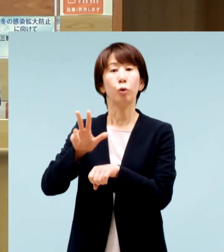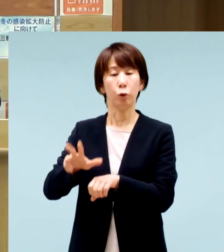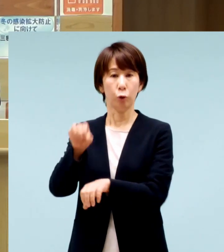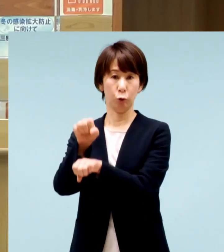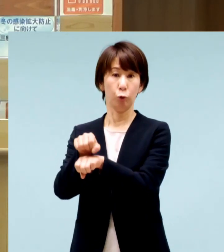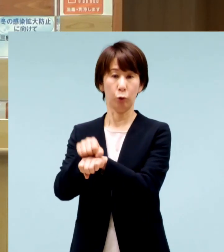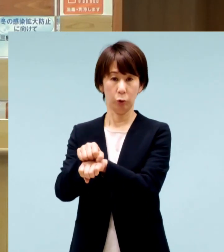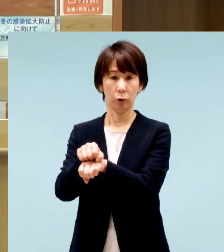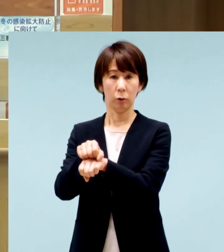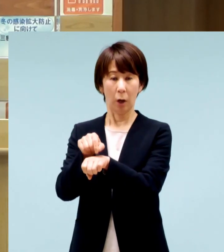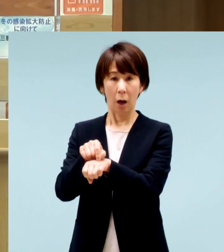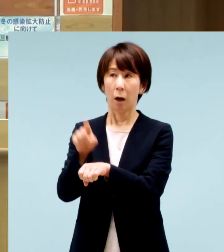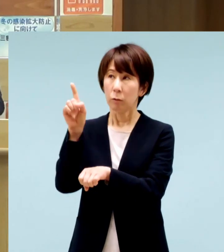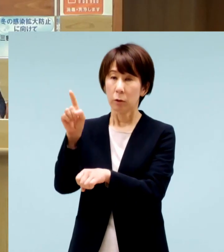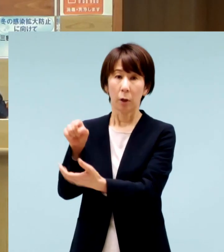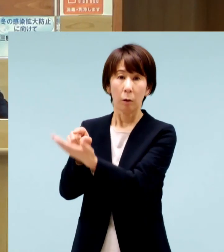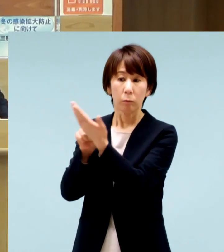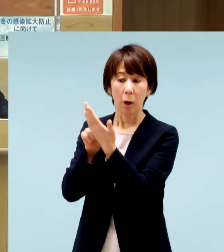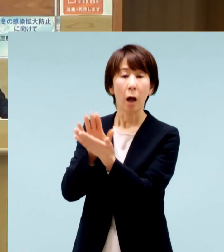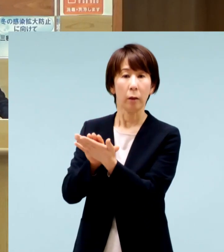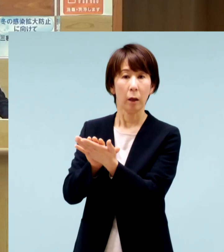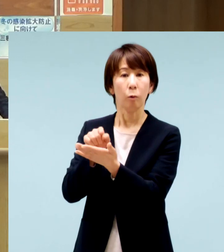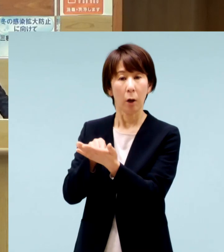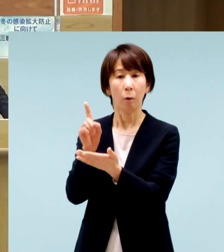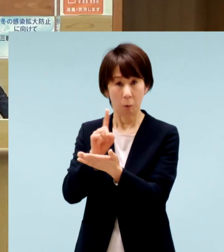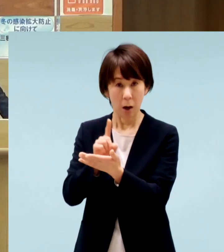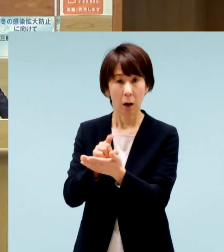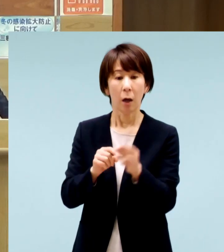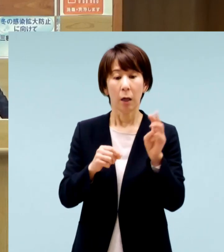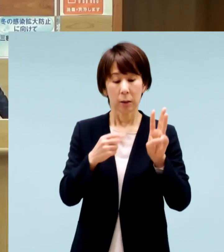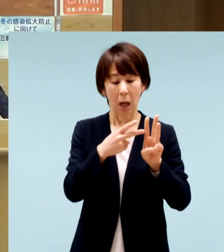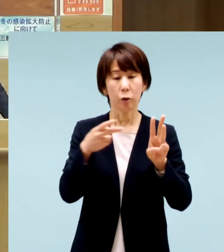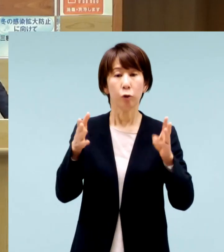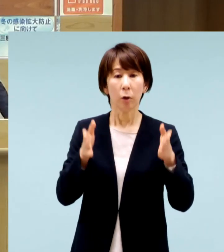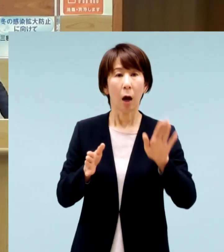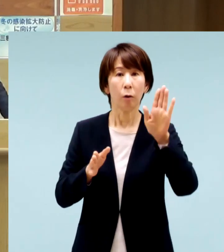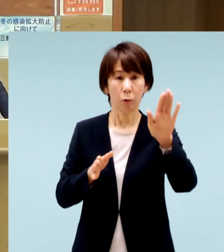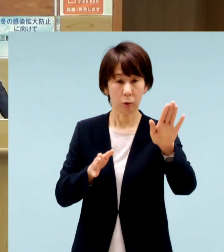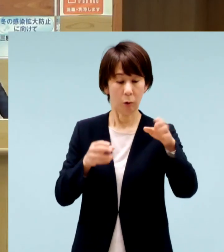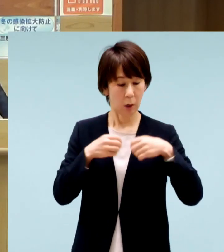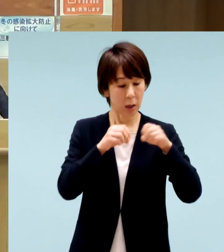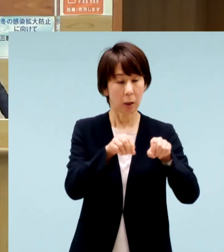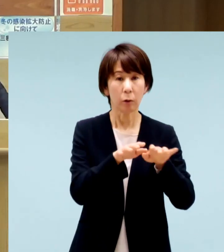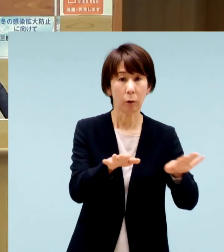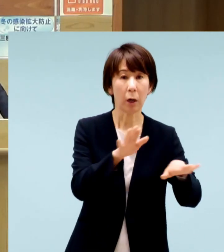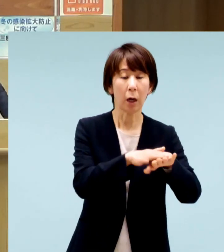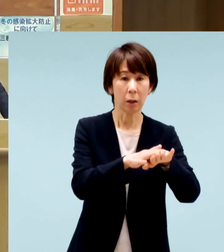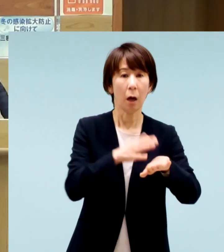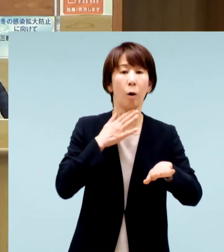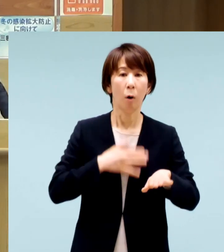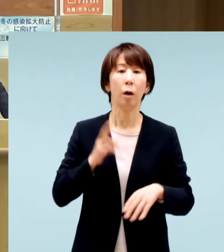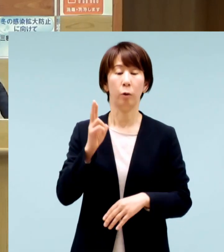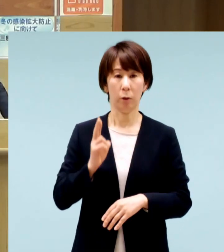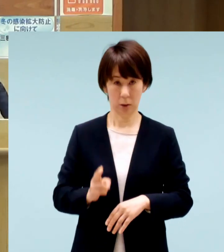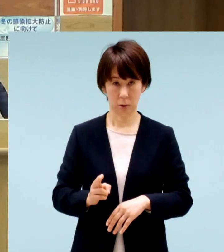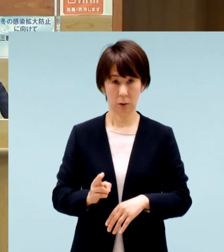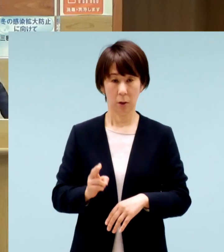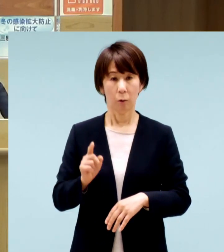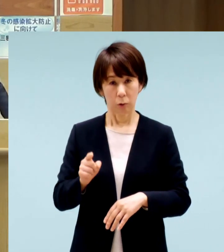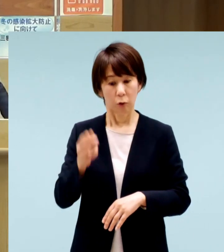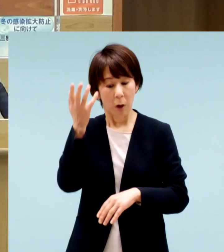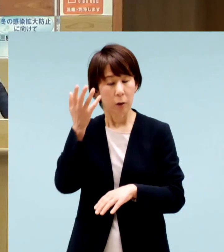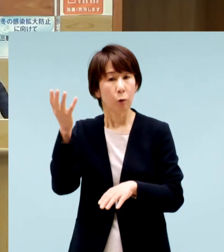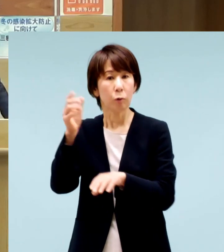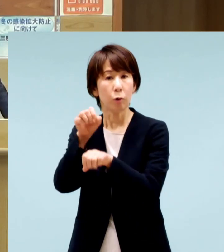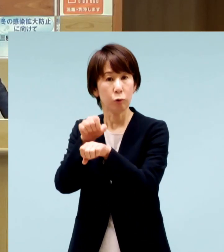間後の状況とかを予測するっていうのがあるんですけど、まあ、そこら辺の説明も近々にあるっていう話なん